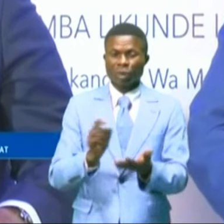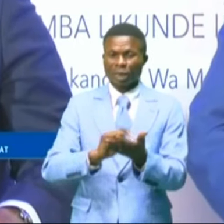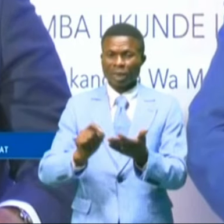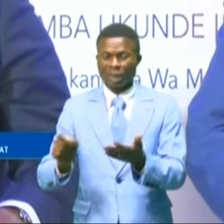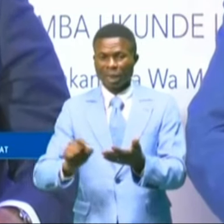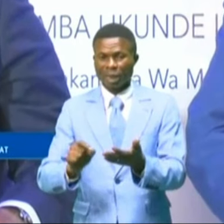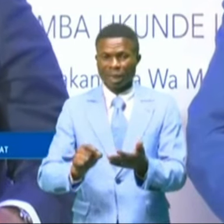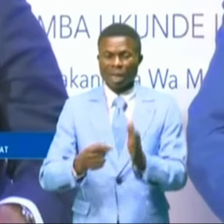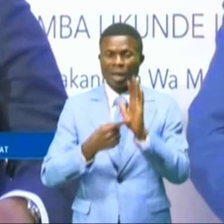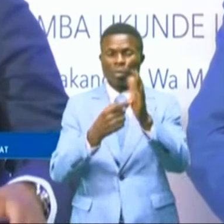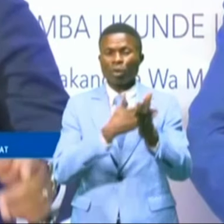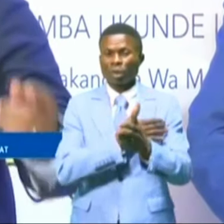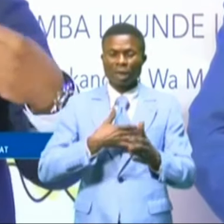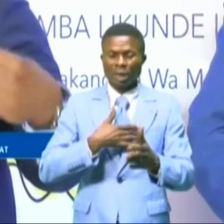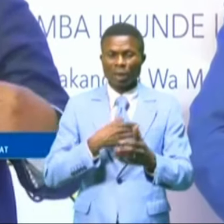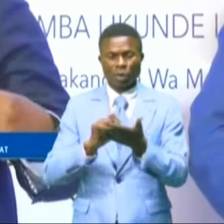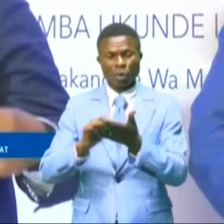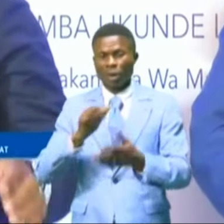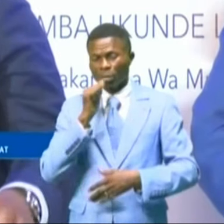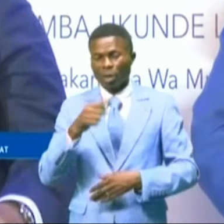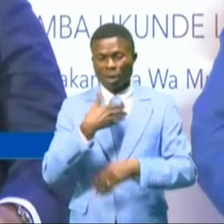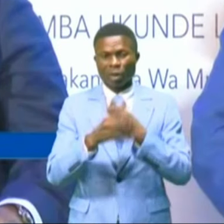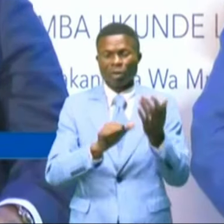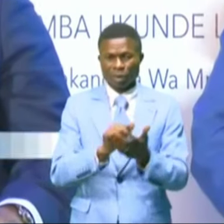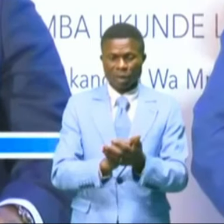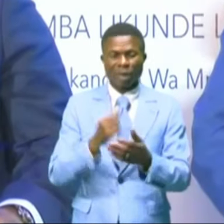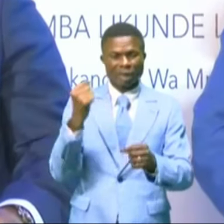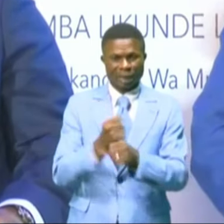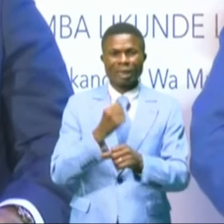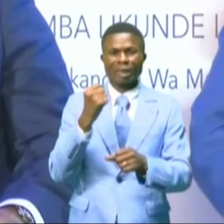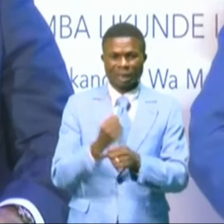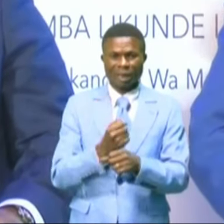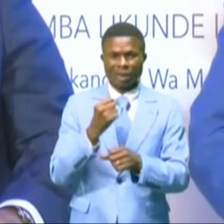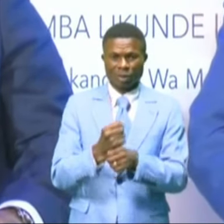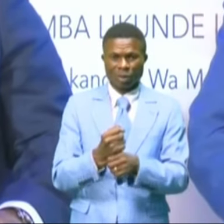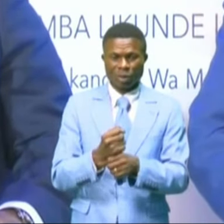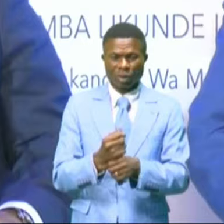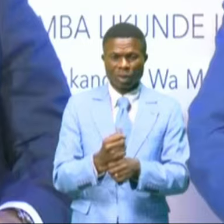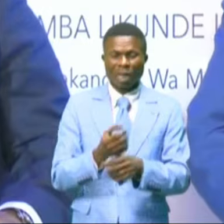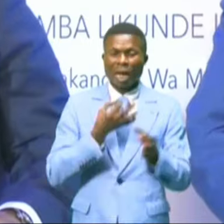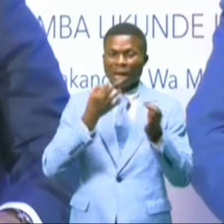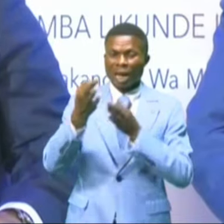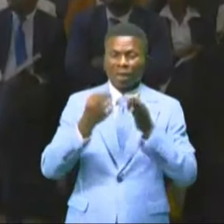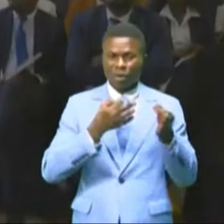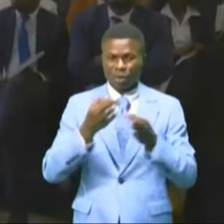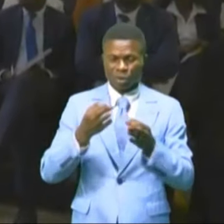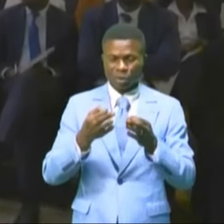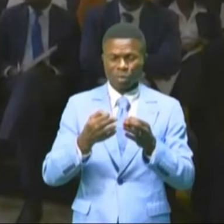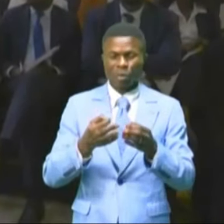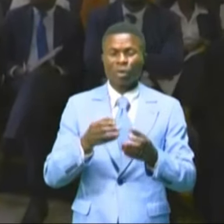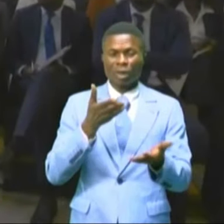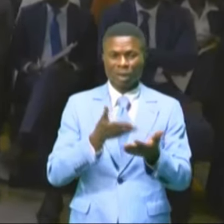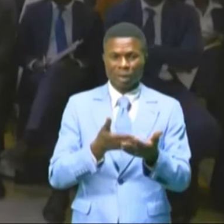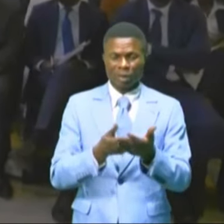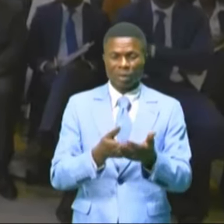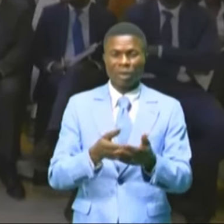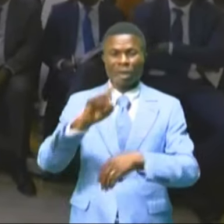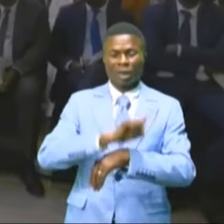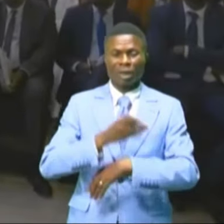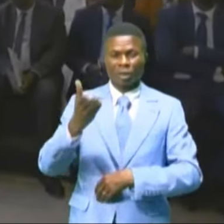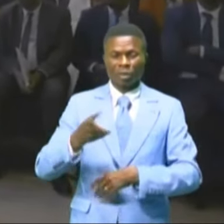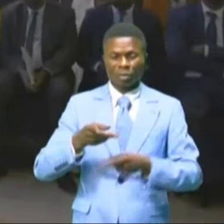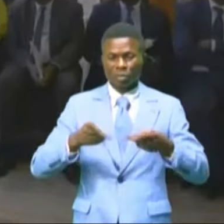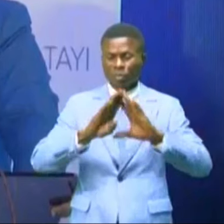de l'auteur. Vous avez fait le travail d'un commentaire de votre livre. Cette occasion a permis à